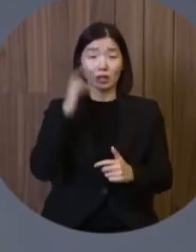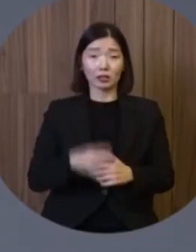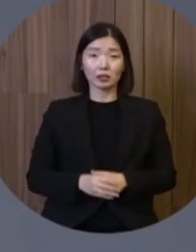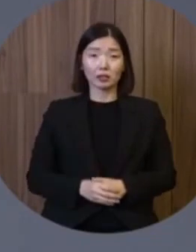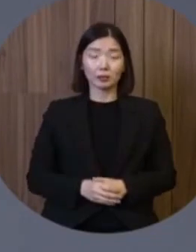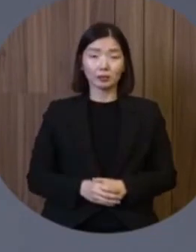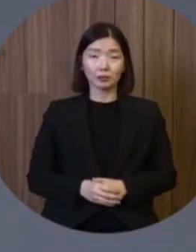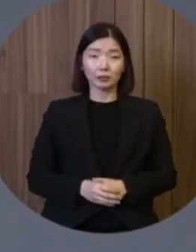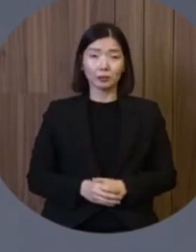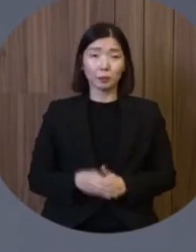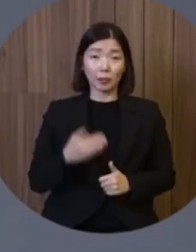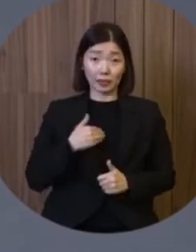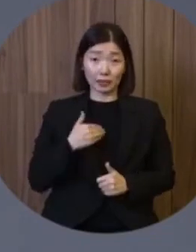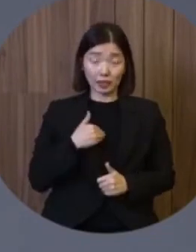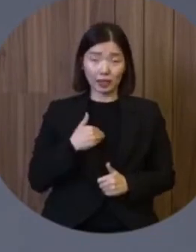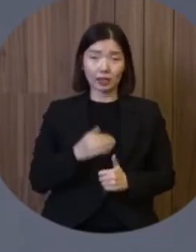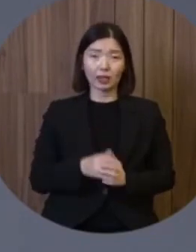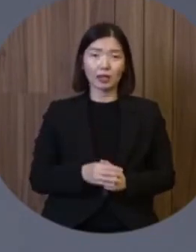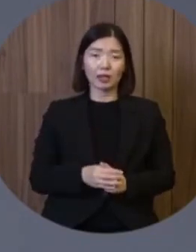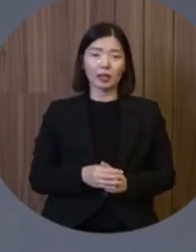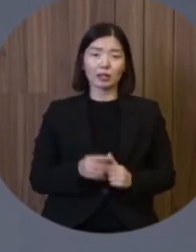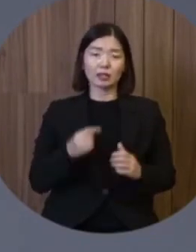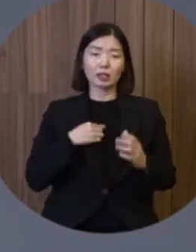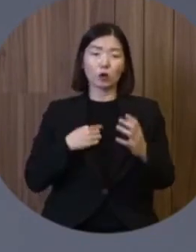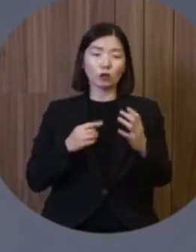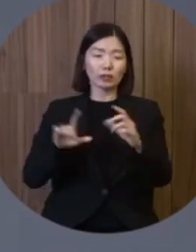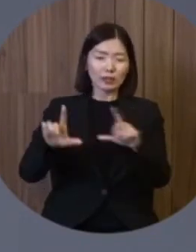생각합니다. 우원식이